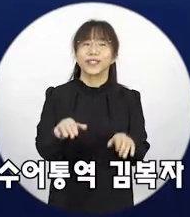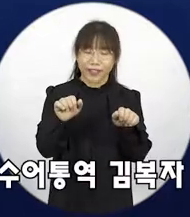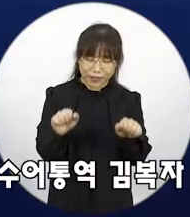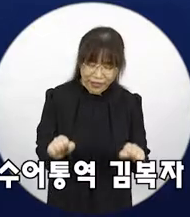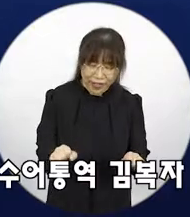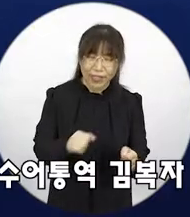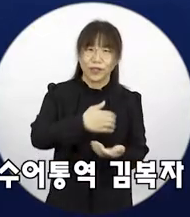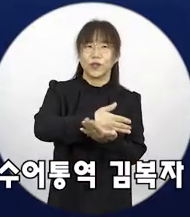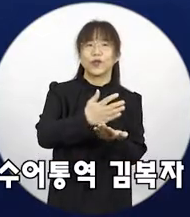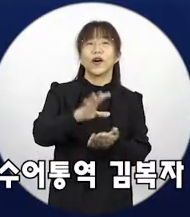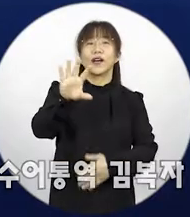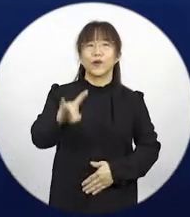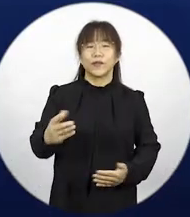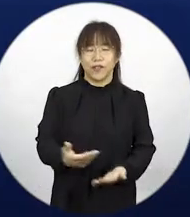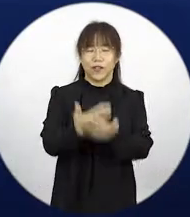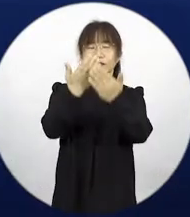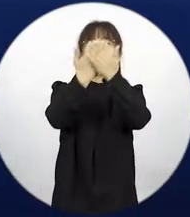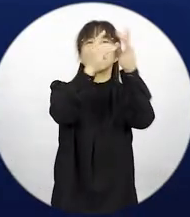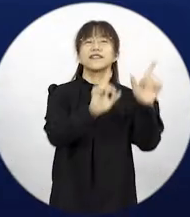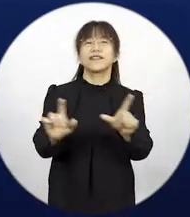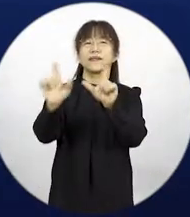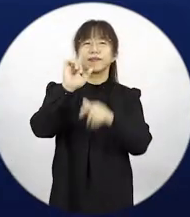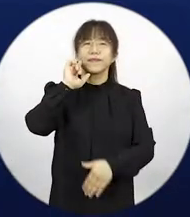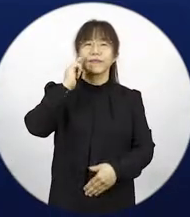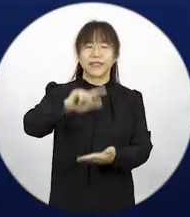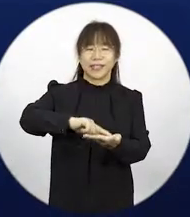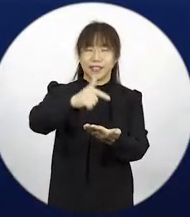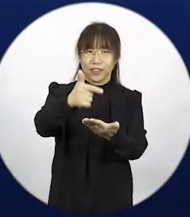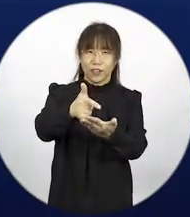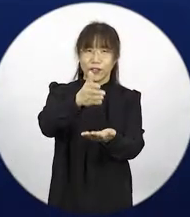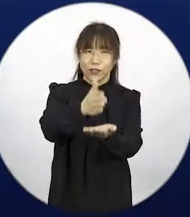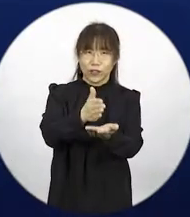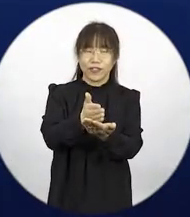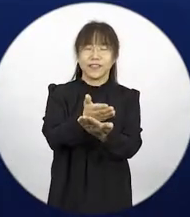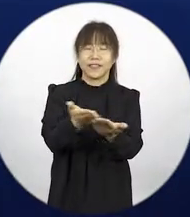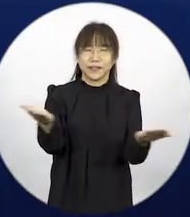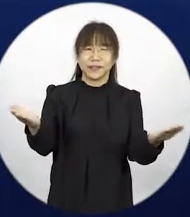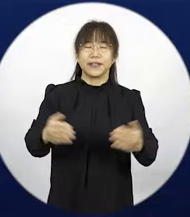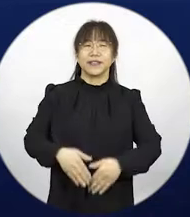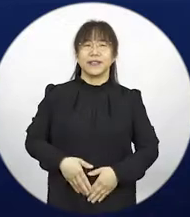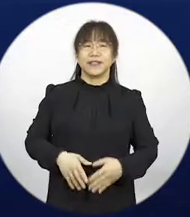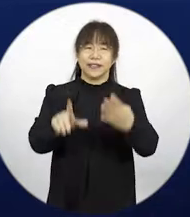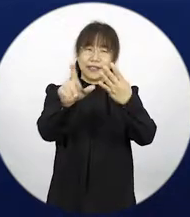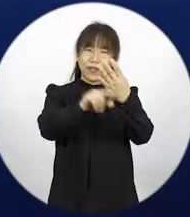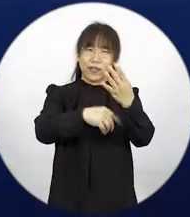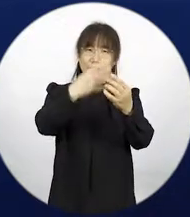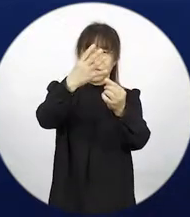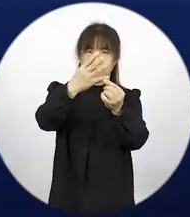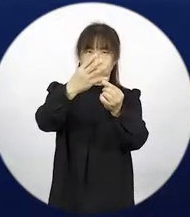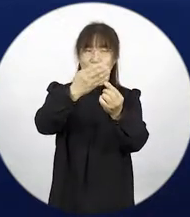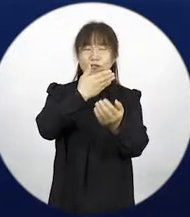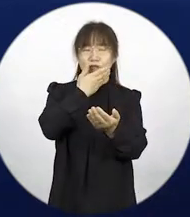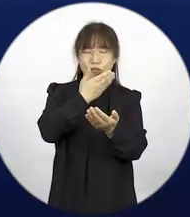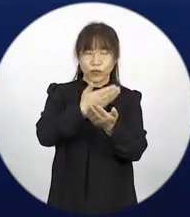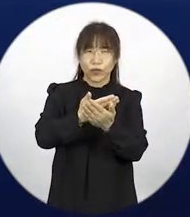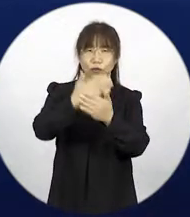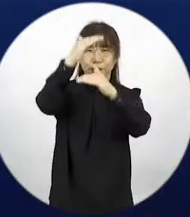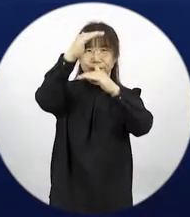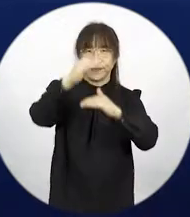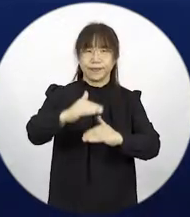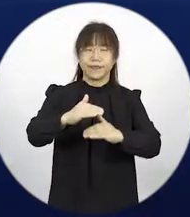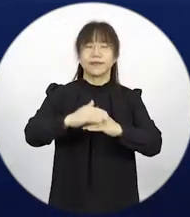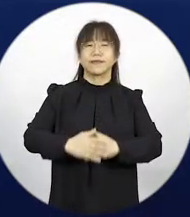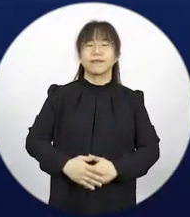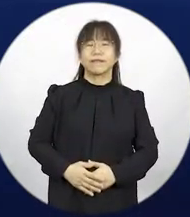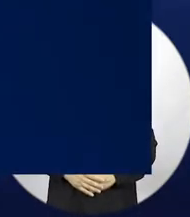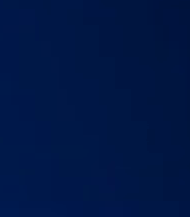국민 여러분 안녕하십니까? 조화로운 성장, 삶이 아름다운 강서, 아이강서TV 김민주입니다. 4월 넷째 주 주간 주요